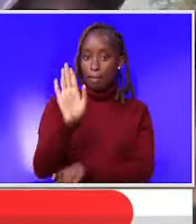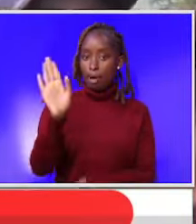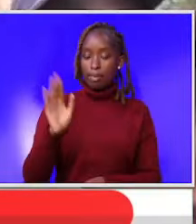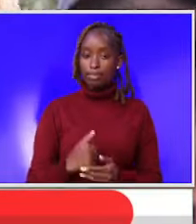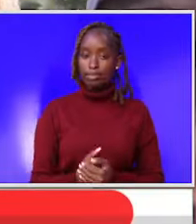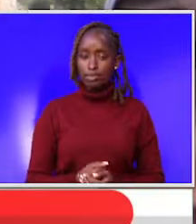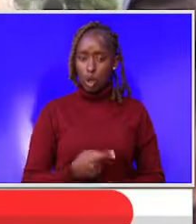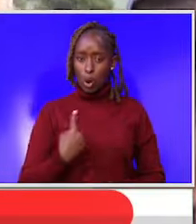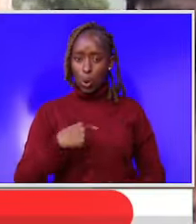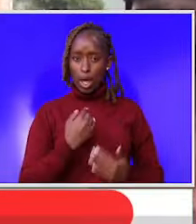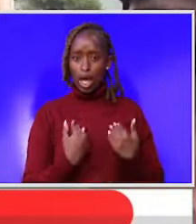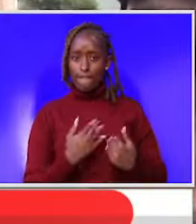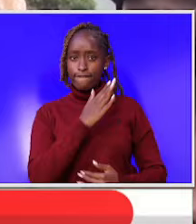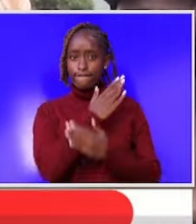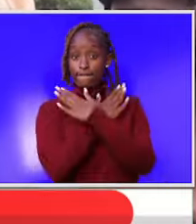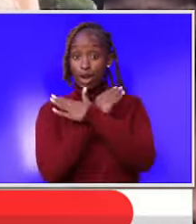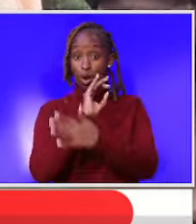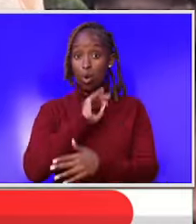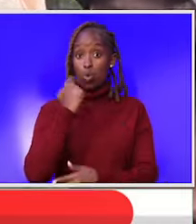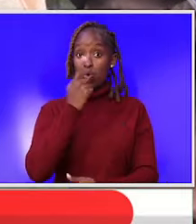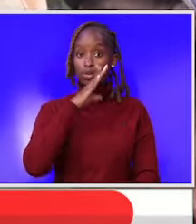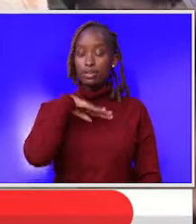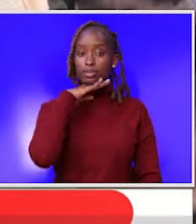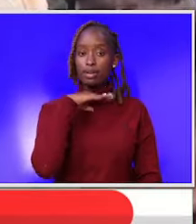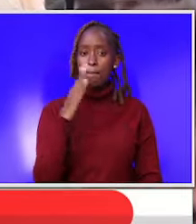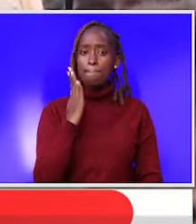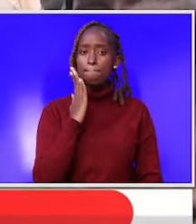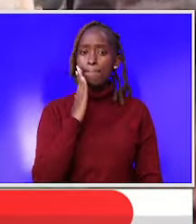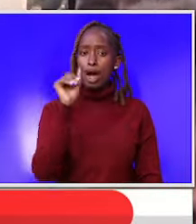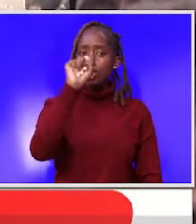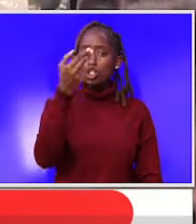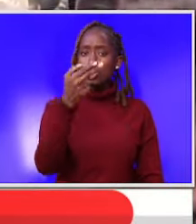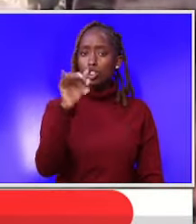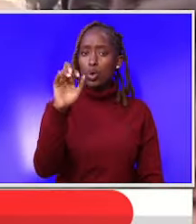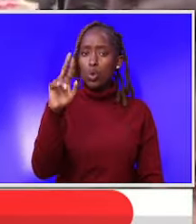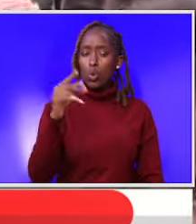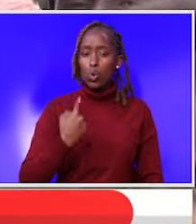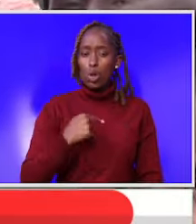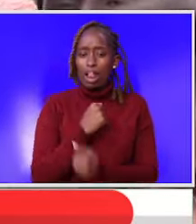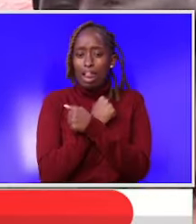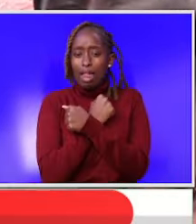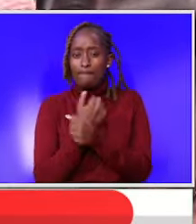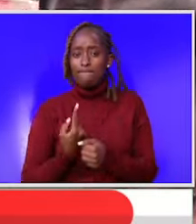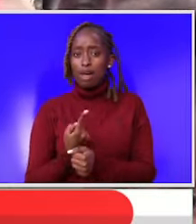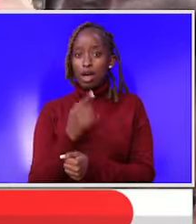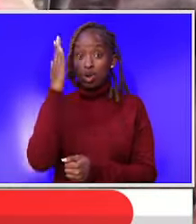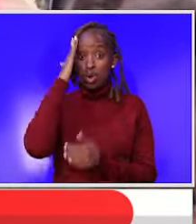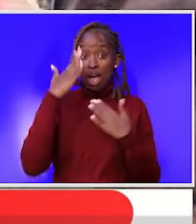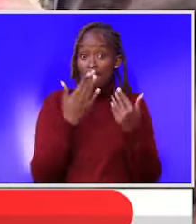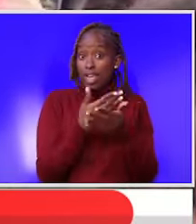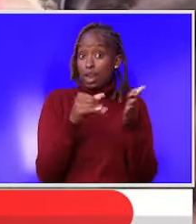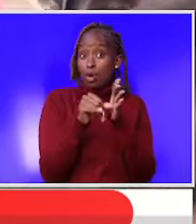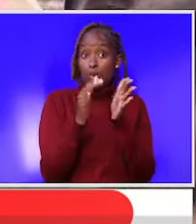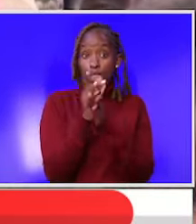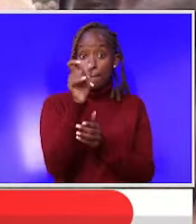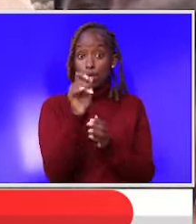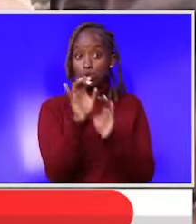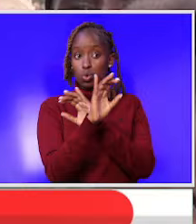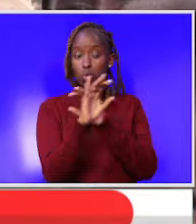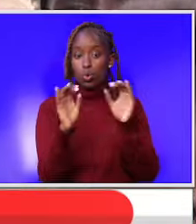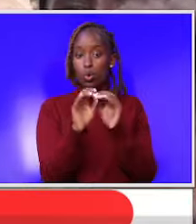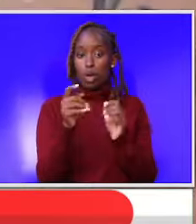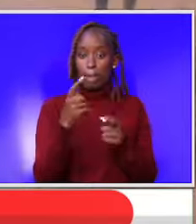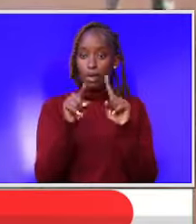here. Baba Shiro, tunampenda wote, tunamjua hakuwa na ubaya na mtu, lakini hao ndugu zake wote wawili tunatafuta na